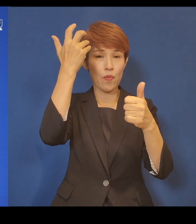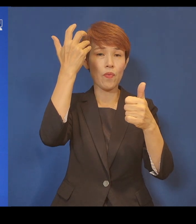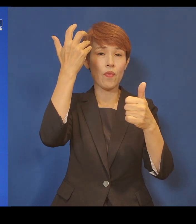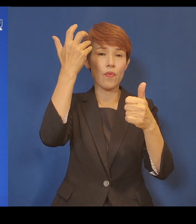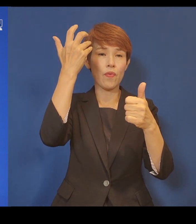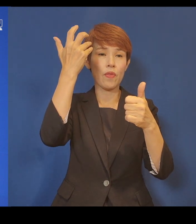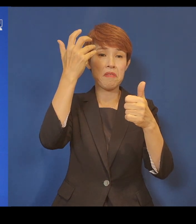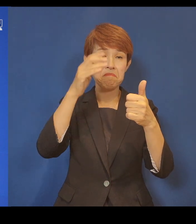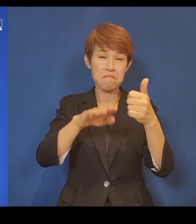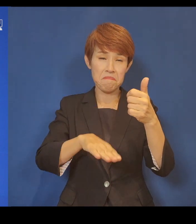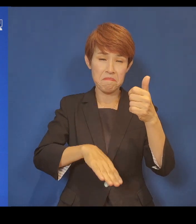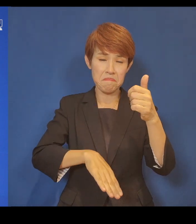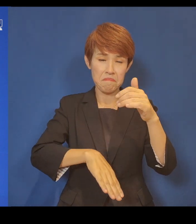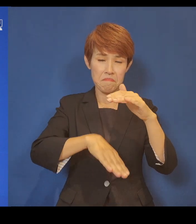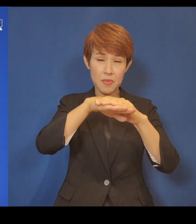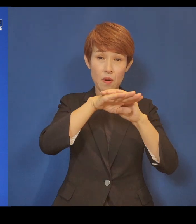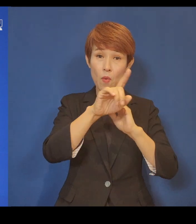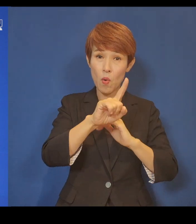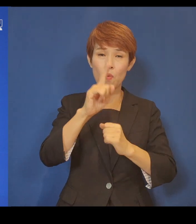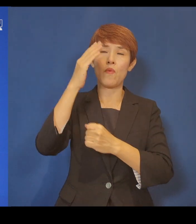뭐예요? 하나님.